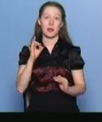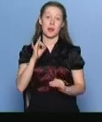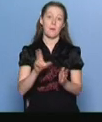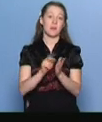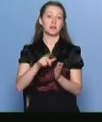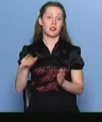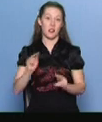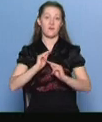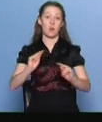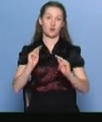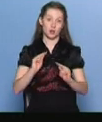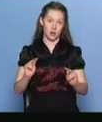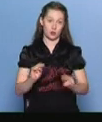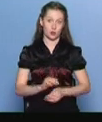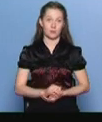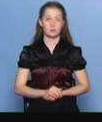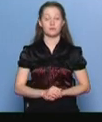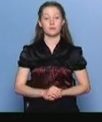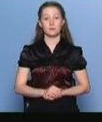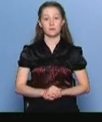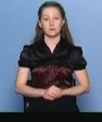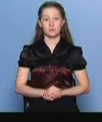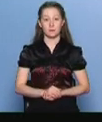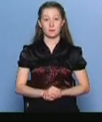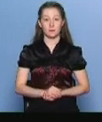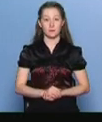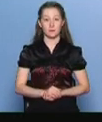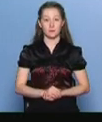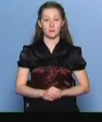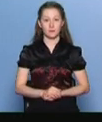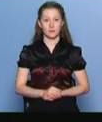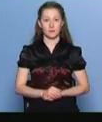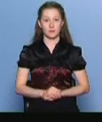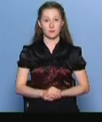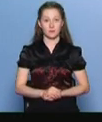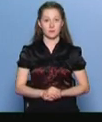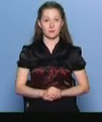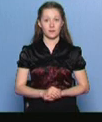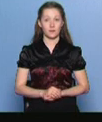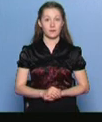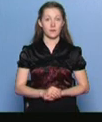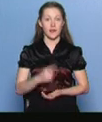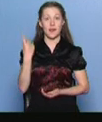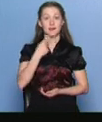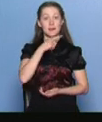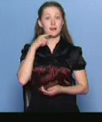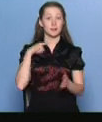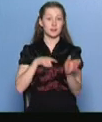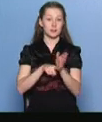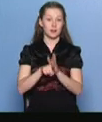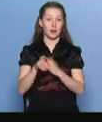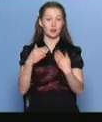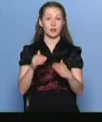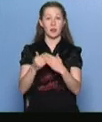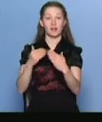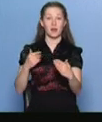и пенсионеров. Елена Керн, Андрей Бусыгин, телеканал «Моя Удмуртия». «Единая Россия» начинает предварительное